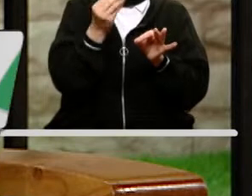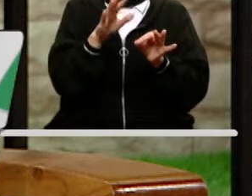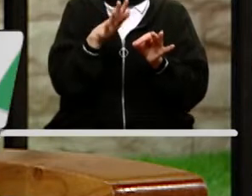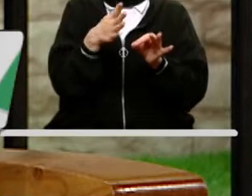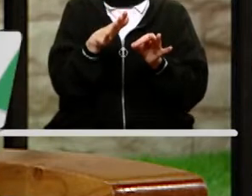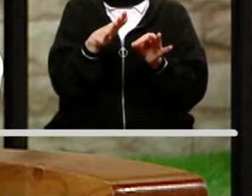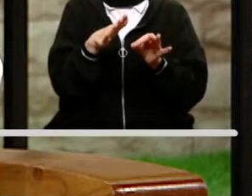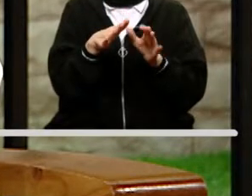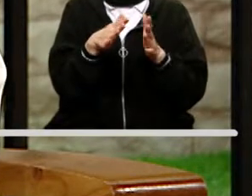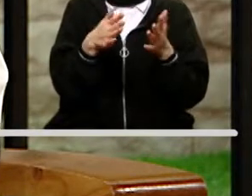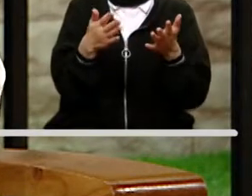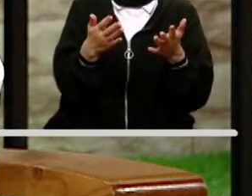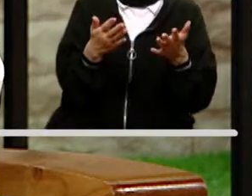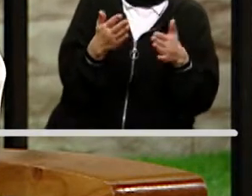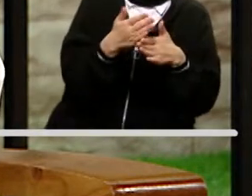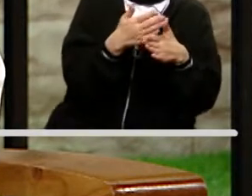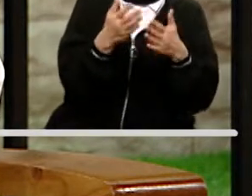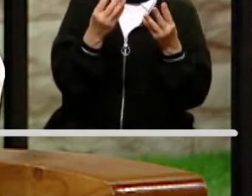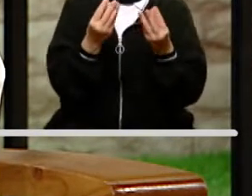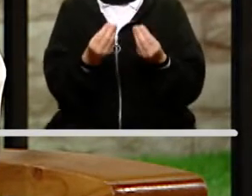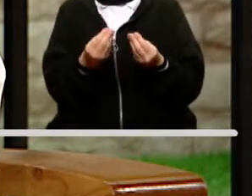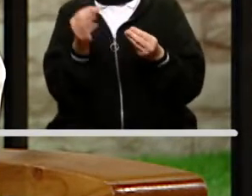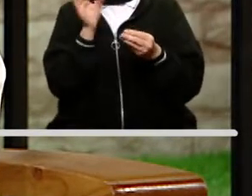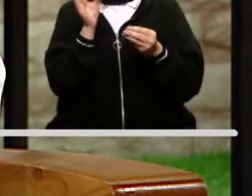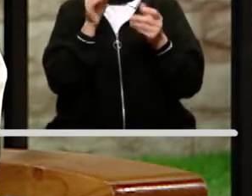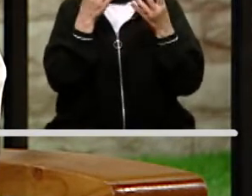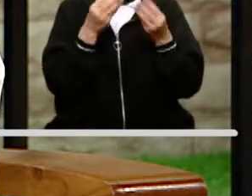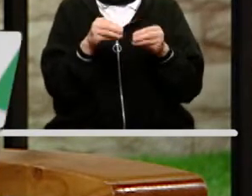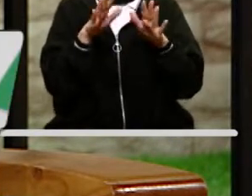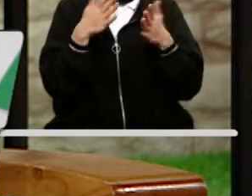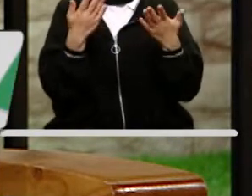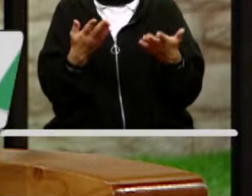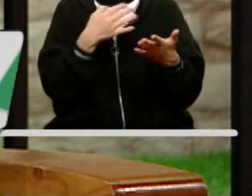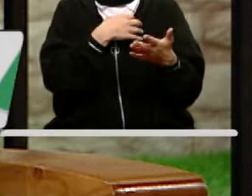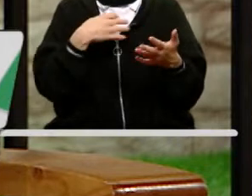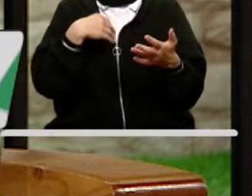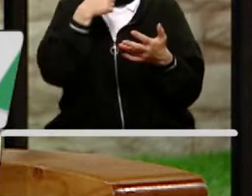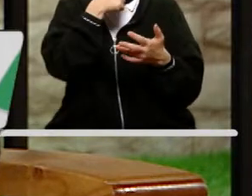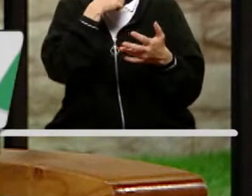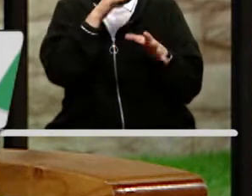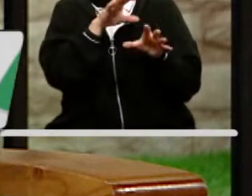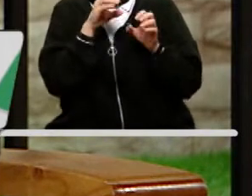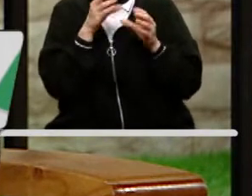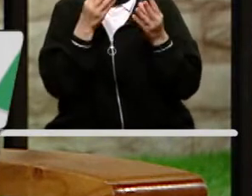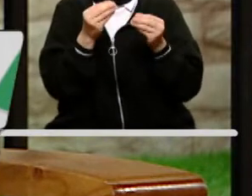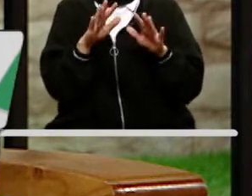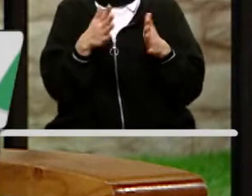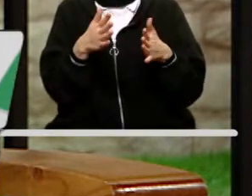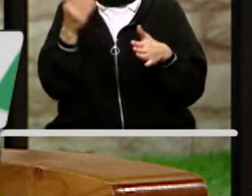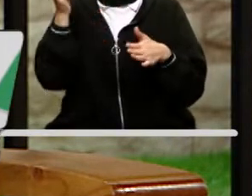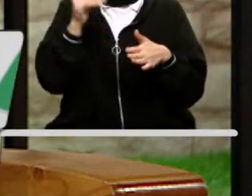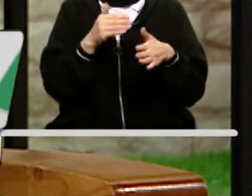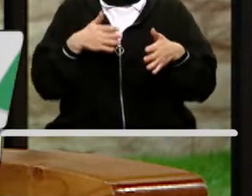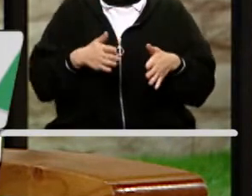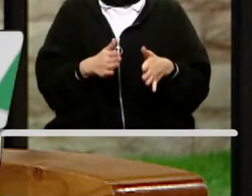öyle bir şeyle olmuyor. Onun bir yolculuğu var tabii ki, her zamanki gibi yine anne baba tutumlarımız, geldiğimiz doğduğumuz ev ve